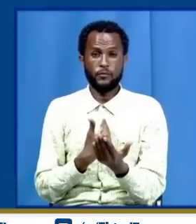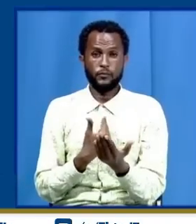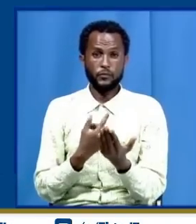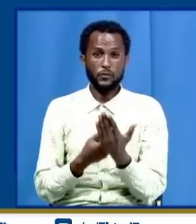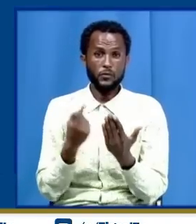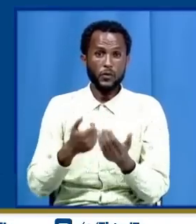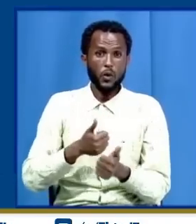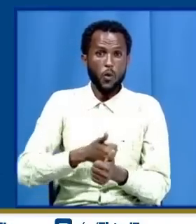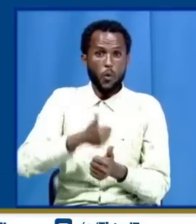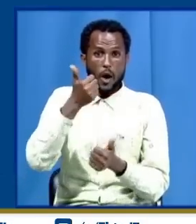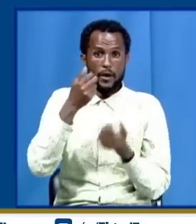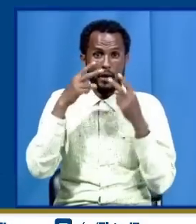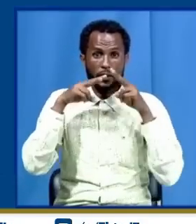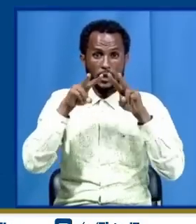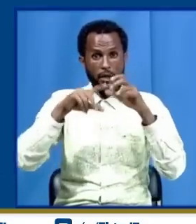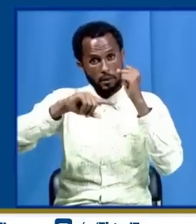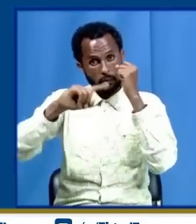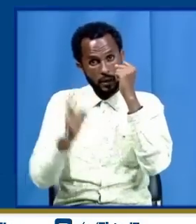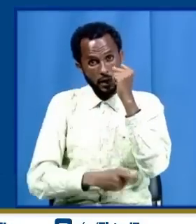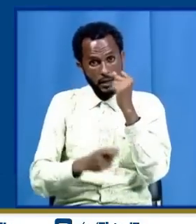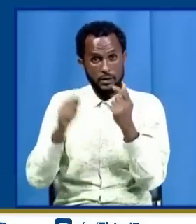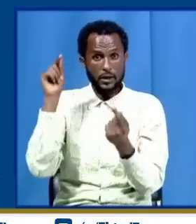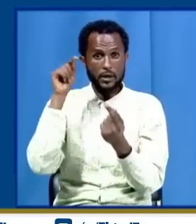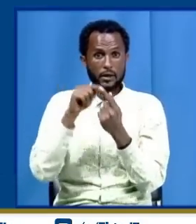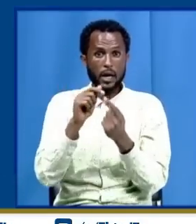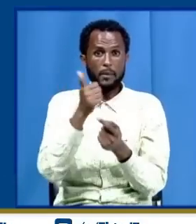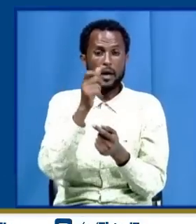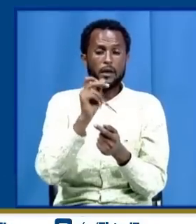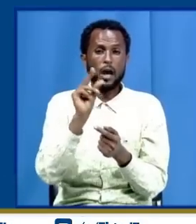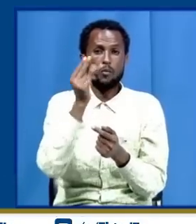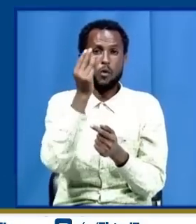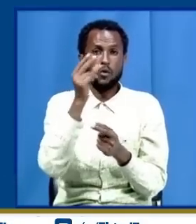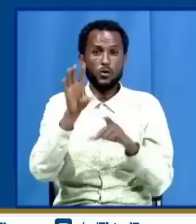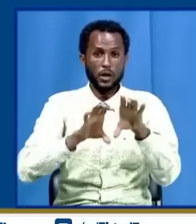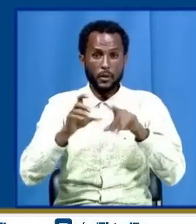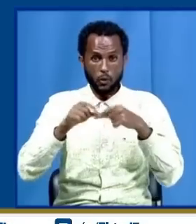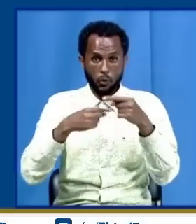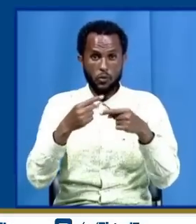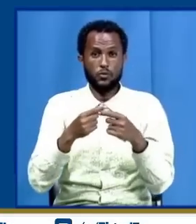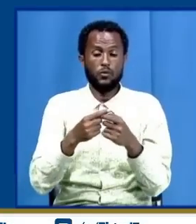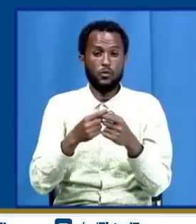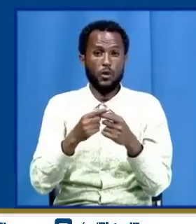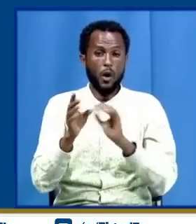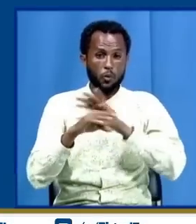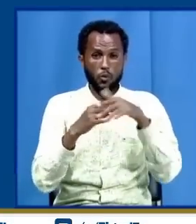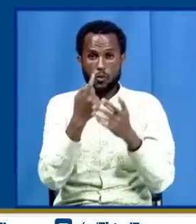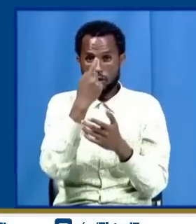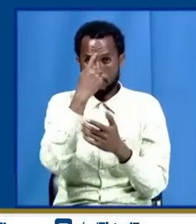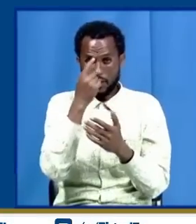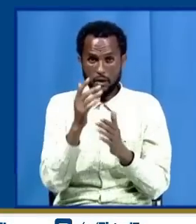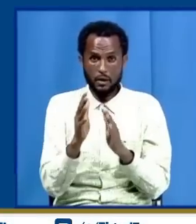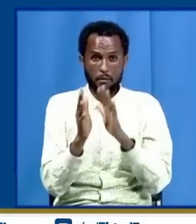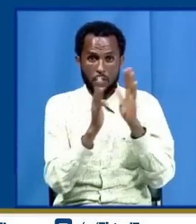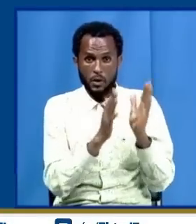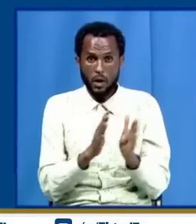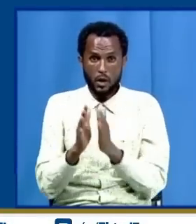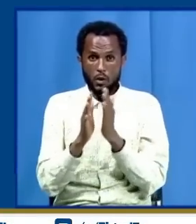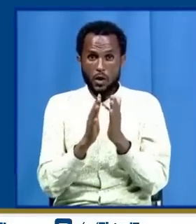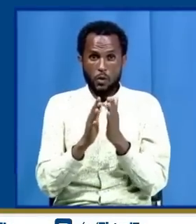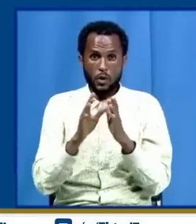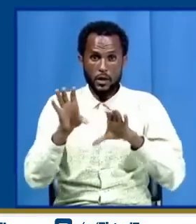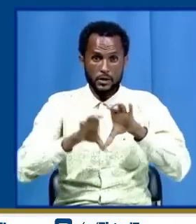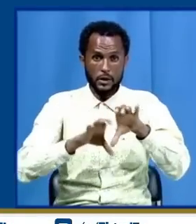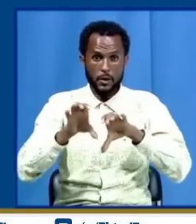እቲ ቀንዲ ትኩረት መጥቃዕቲ ናብ ኣድያቦ ዝገበረ ኮይኑ ኣብ ኩሉ ግንባራት ብዝተዋደደ መንገዲ ዝግበር